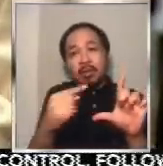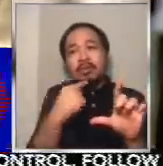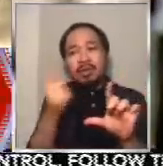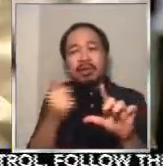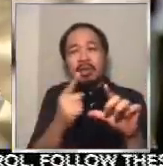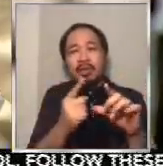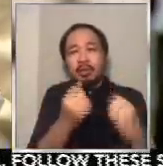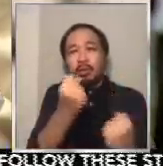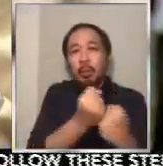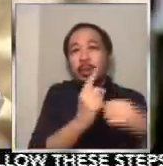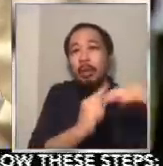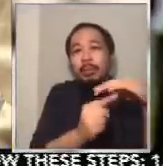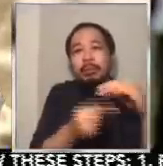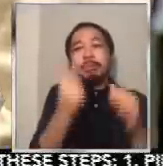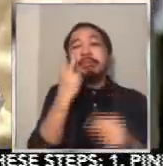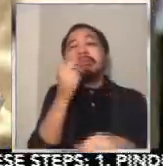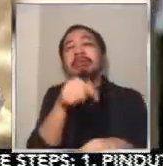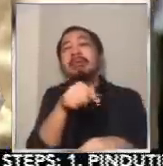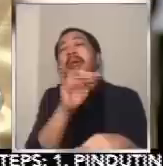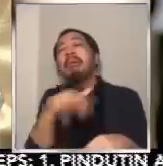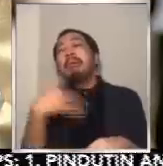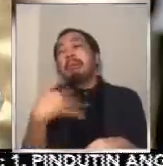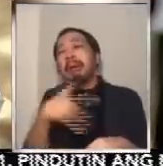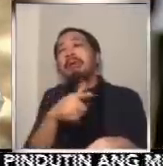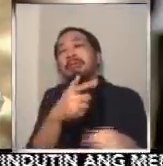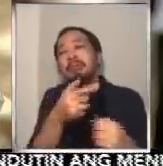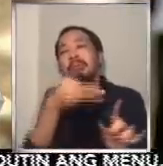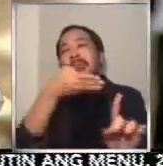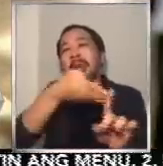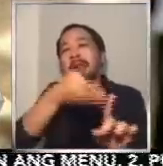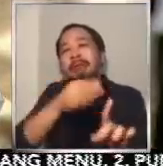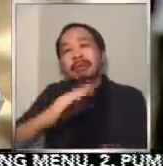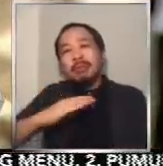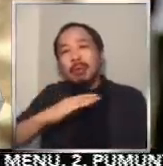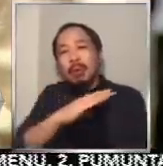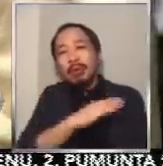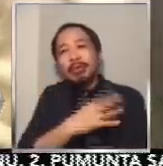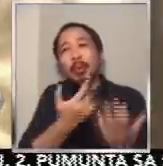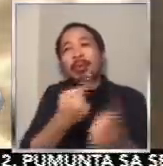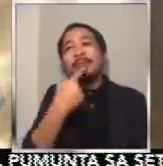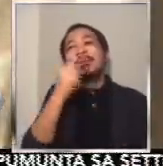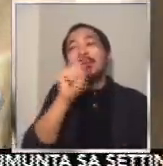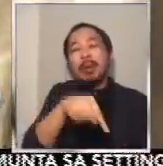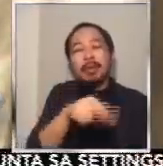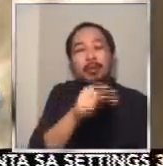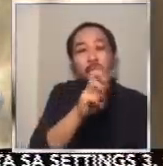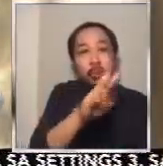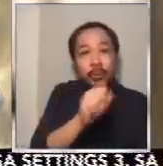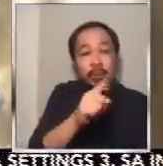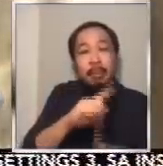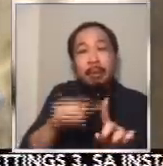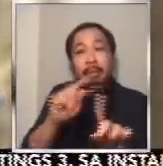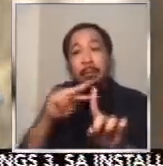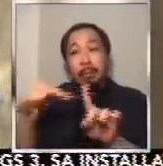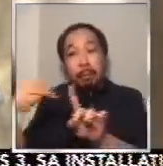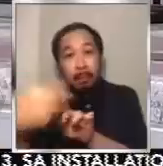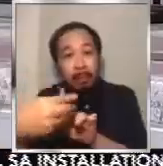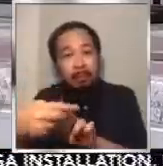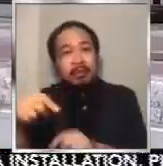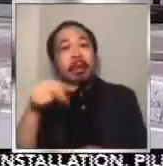kita nyo, hino-hostage ng Congress. Gustong diktahan yung news. Sasabihin naman po nung kabilang side, kita